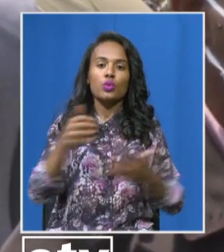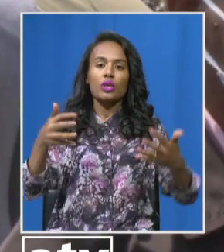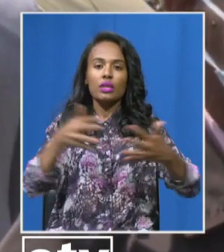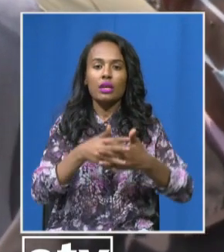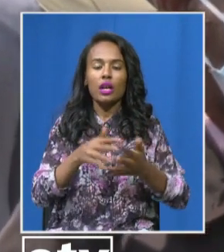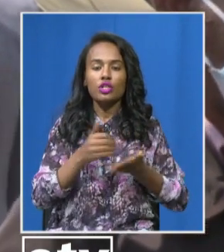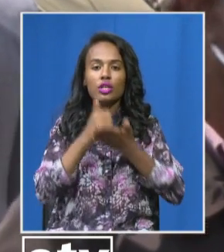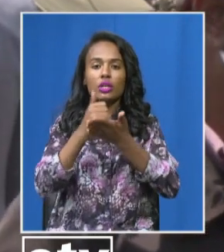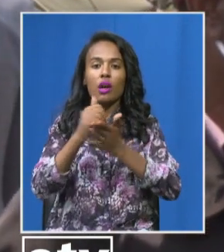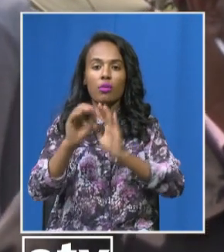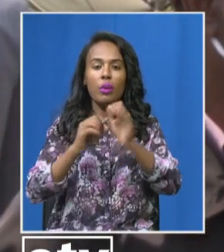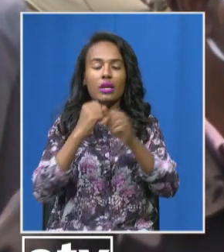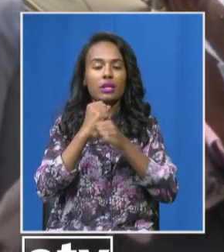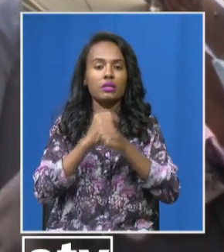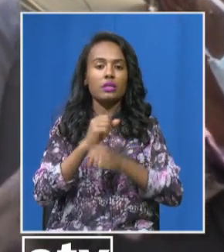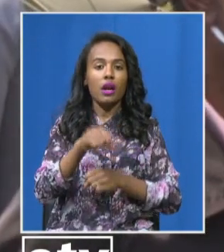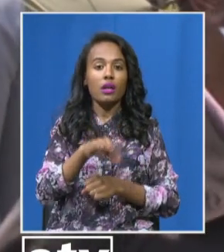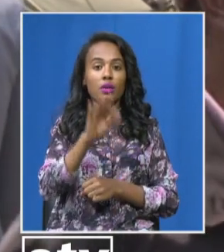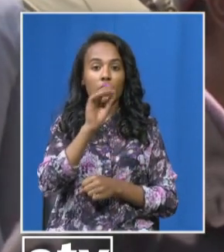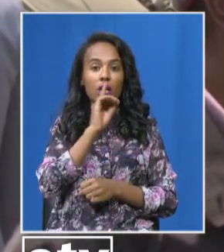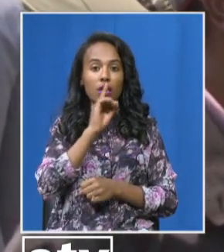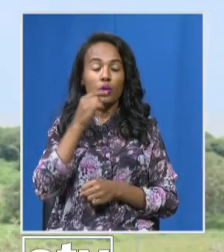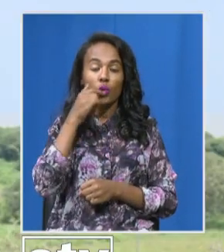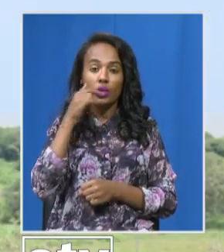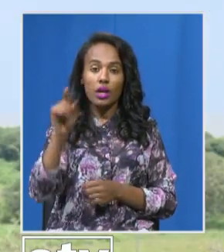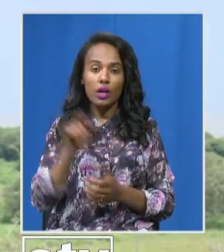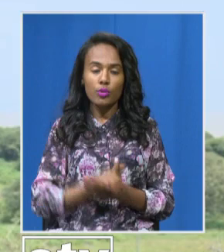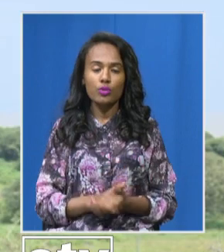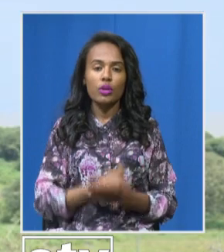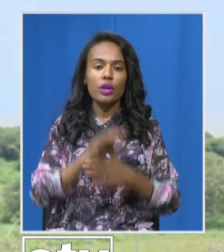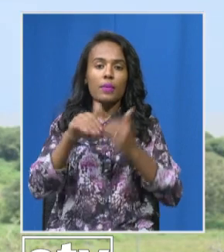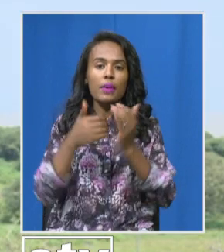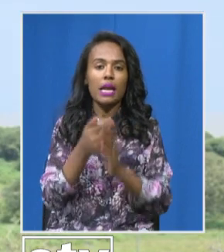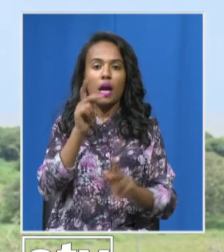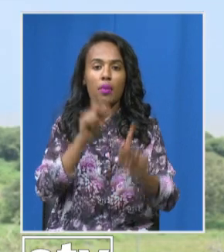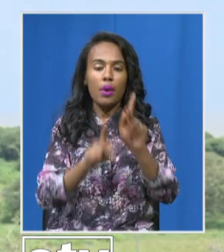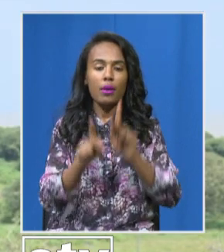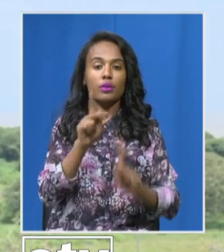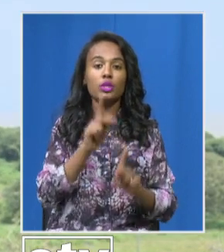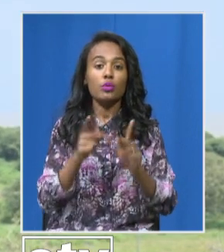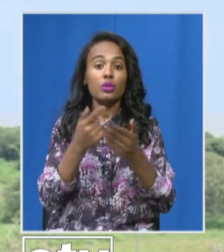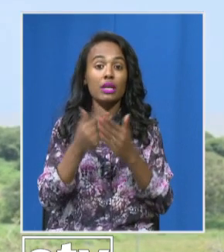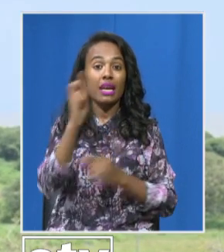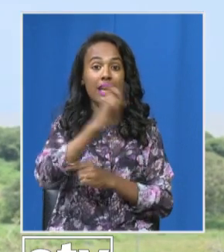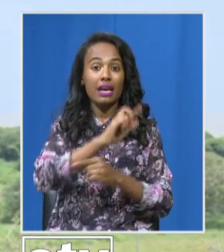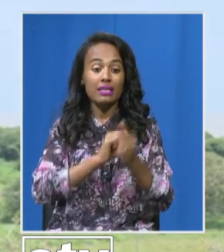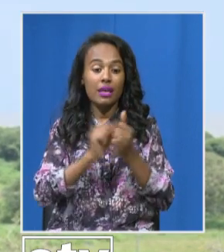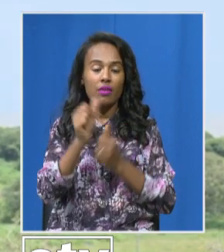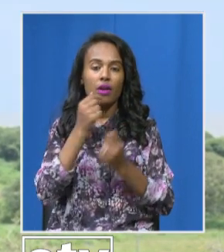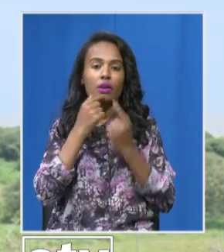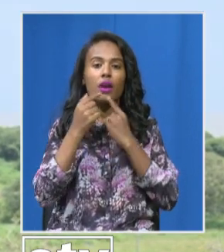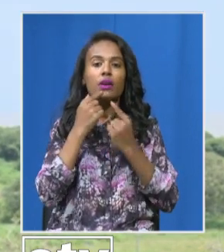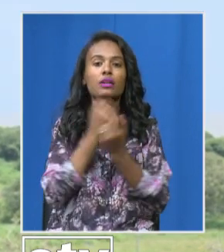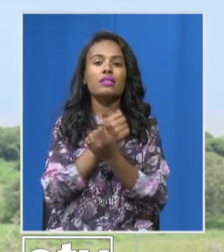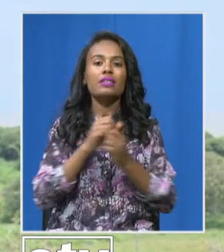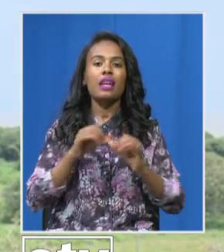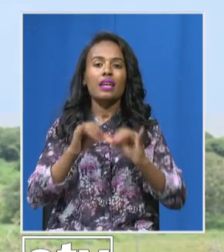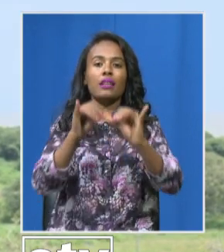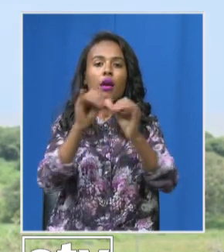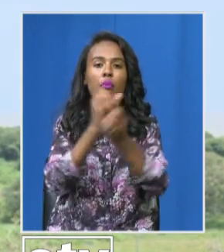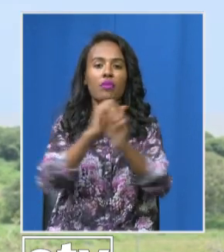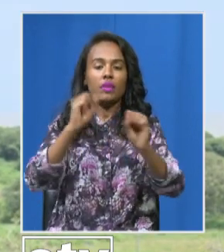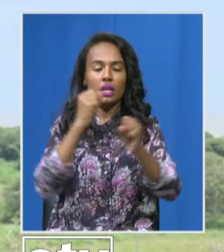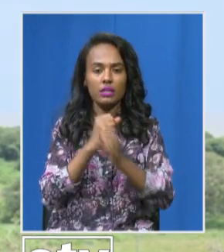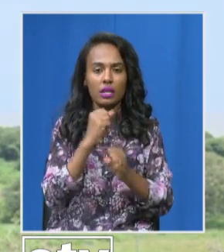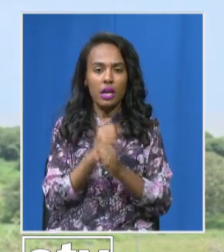የተቀናጀ ድጋፍ ለማድረግ እየተሰራ እንደሚገኝ ነው ተናገሩት። መላ ማህበረሰቡን ይሄ ቀን ሲያልፍ አነጋግረን ዘለቄታ ያለው መፍትሄ